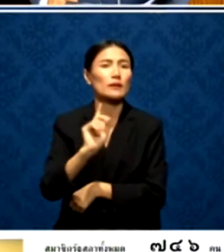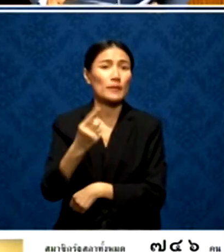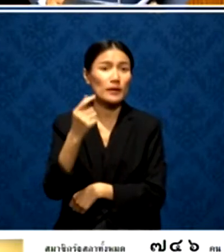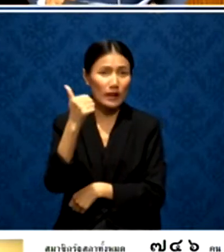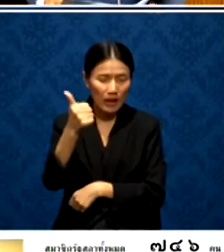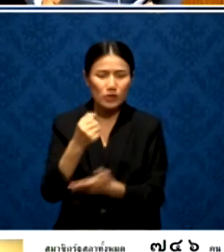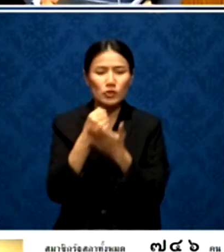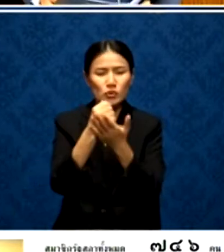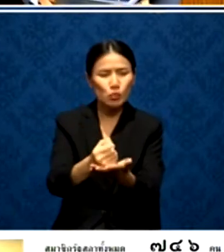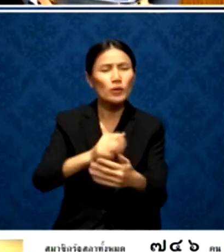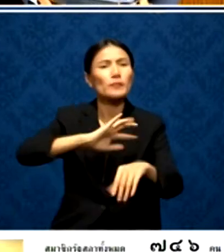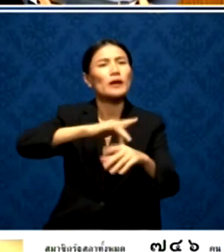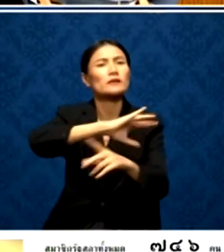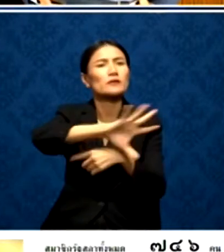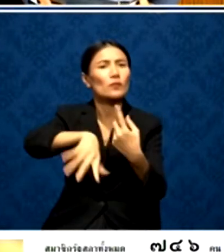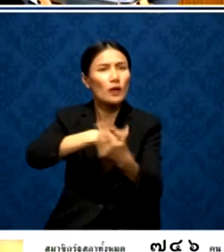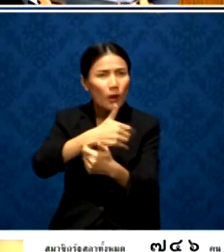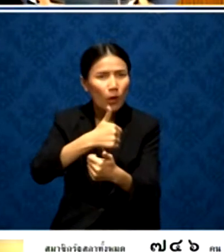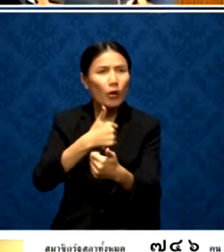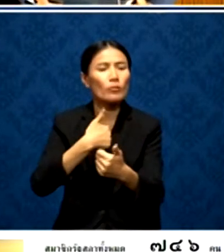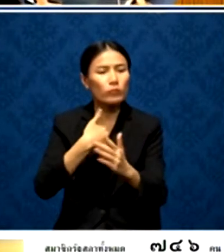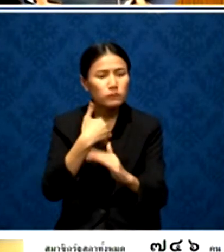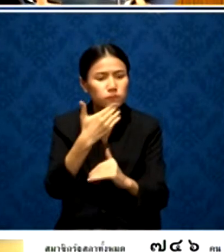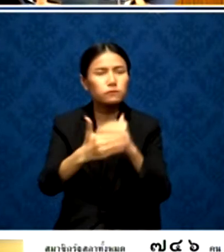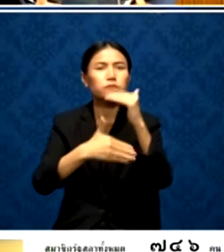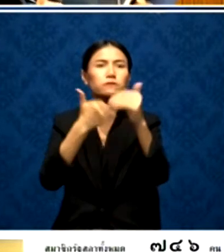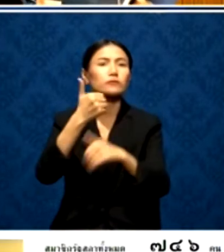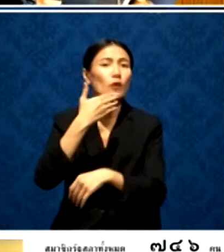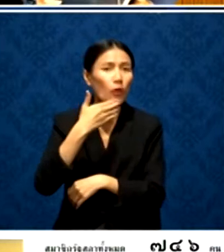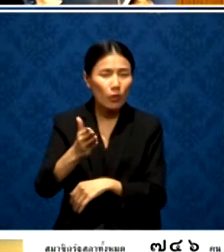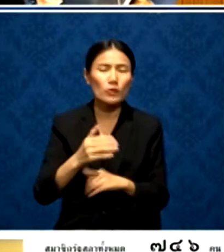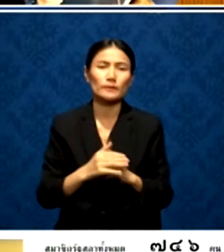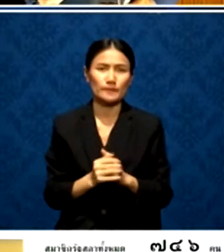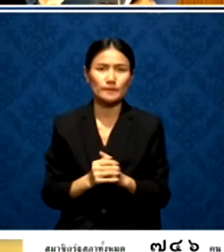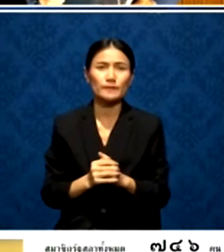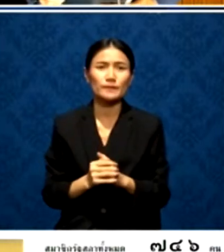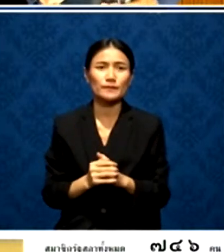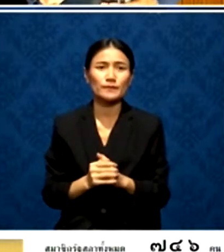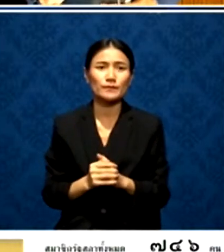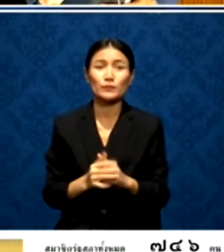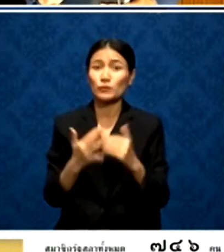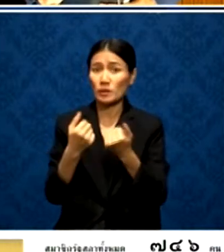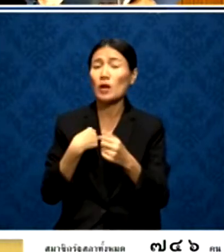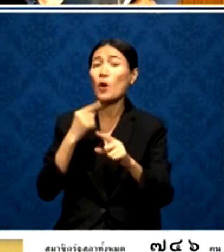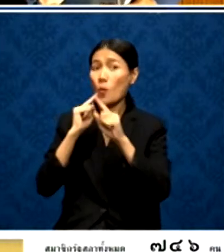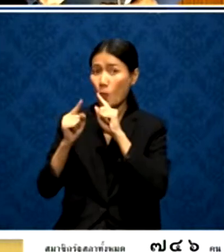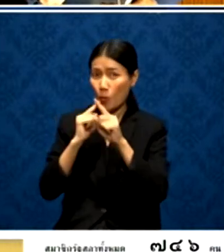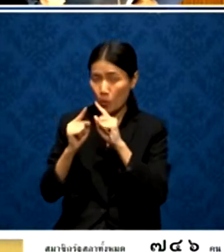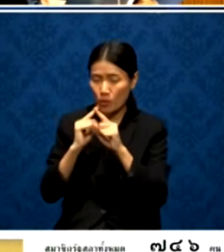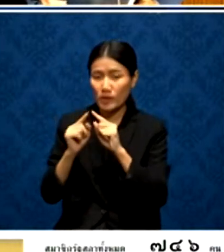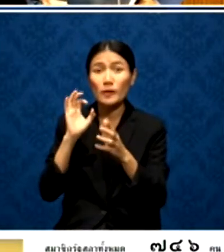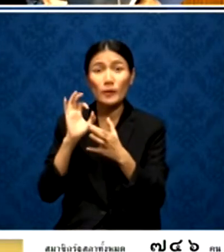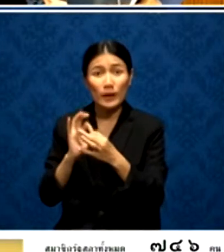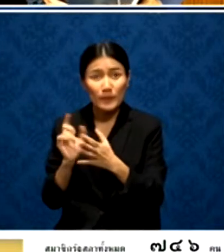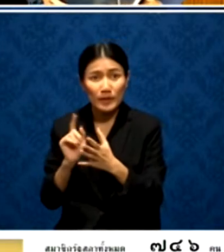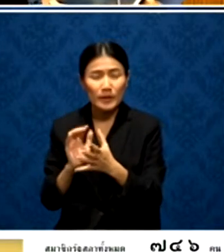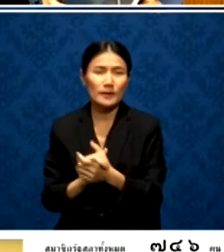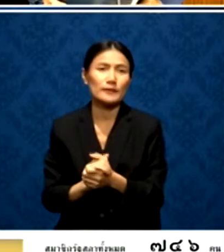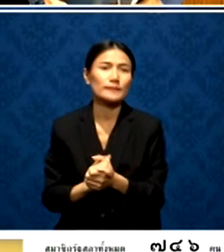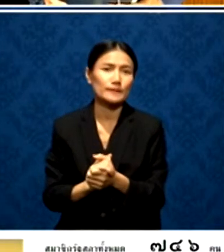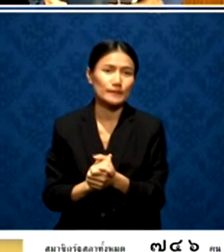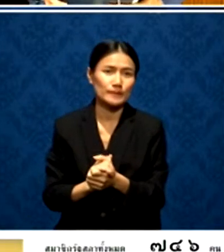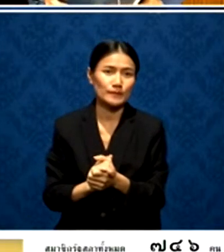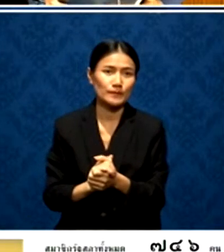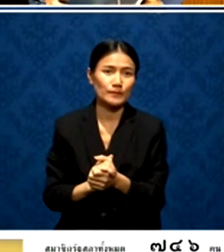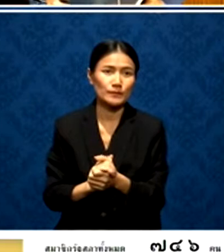างยั่งยืนเร่งเจรจาการใช้พื้นที่เร่งเจรจาการใช้พลังงานในพื้นที่อ้าง